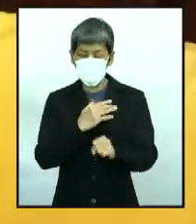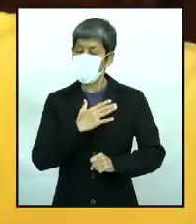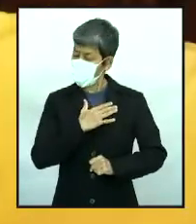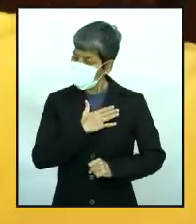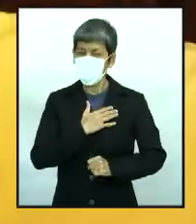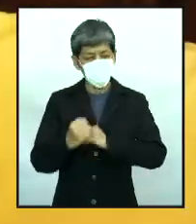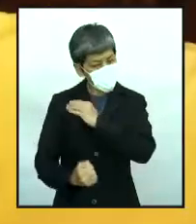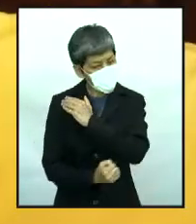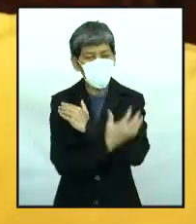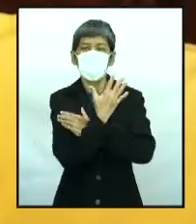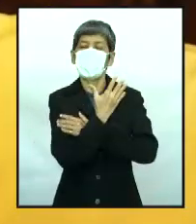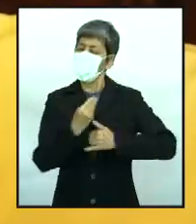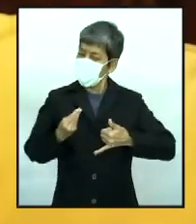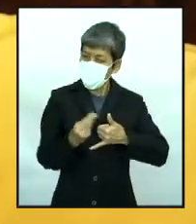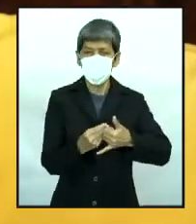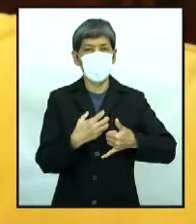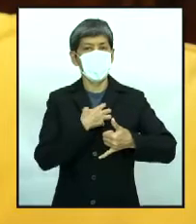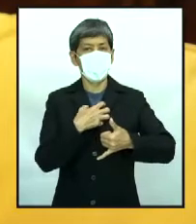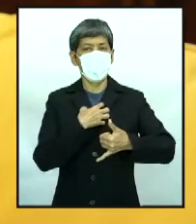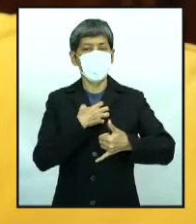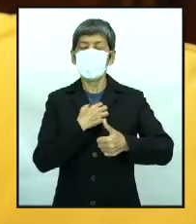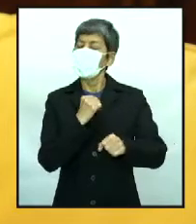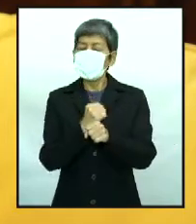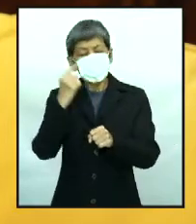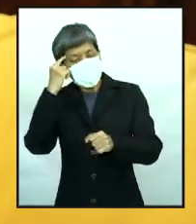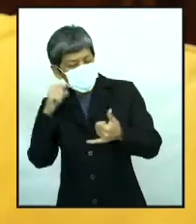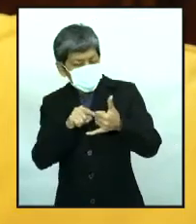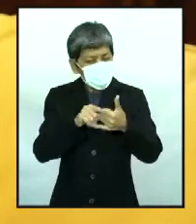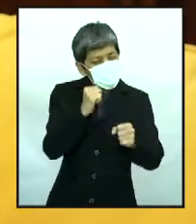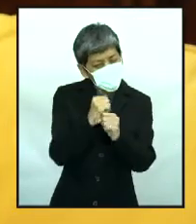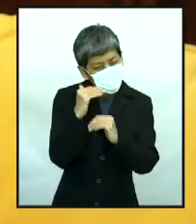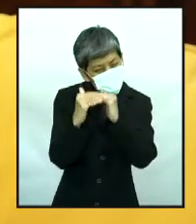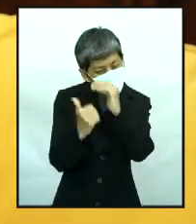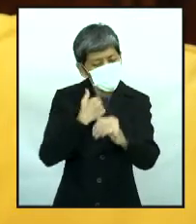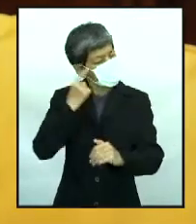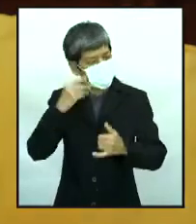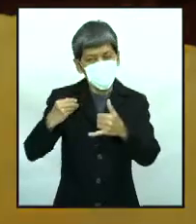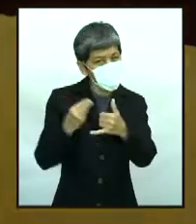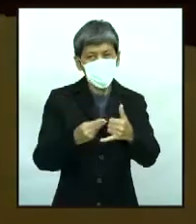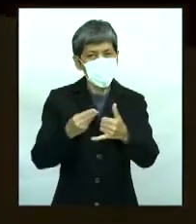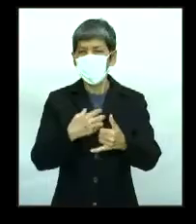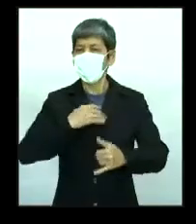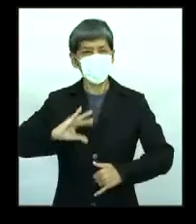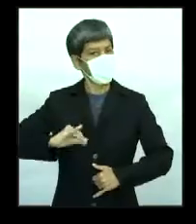ะหาโอกาสอย่างไรให้เขามีอะไรบ้างที่เขาสามารถที่จะพัฒนาศักยภาพไป